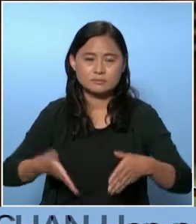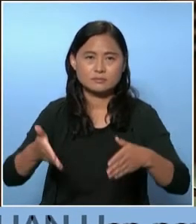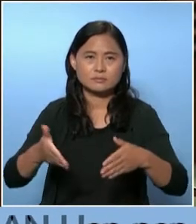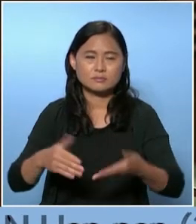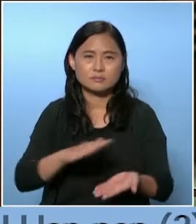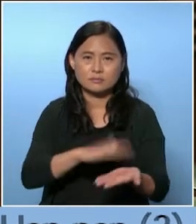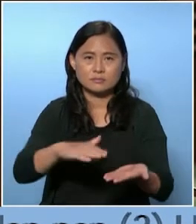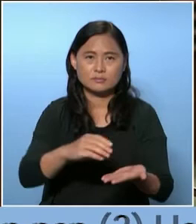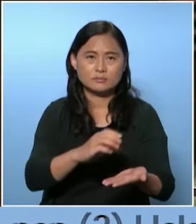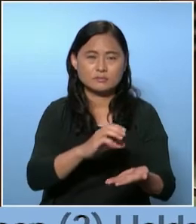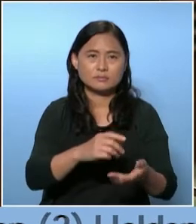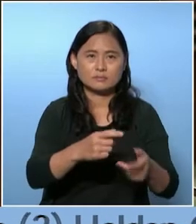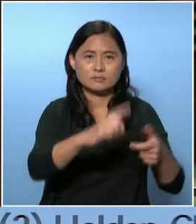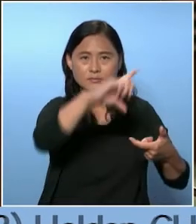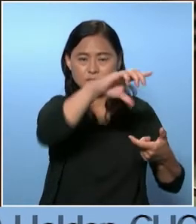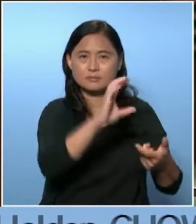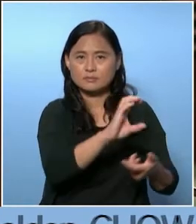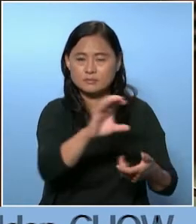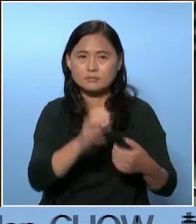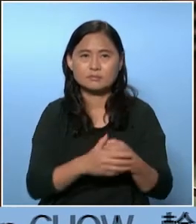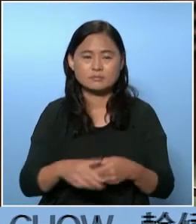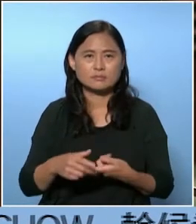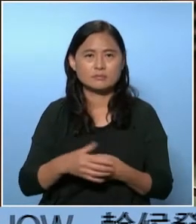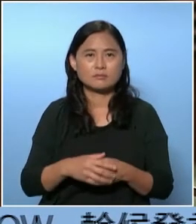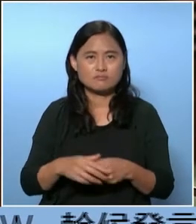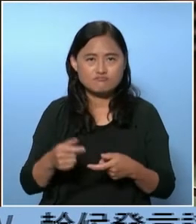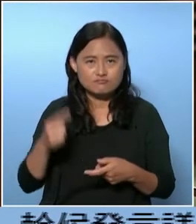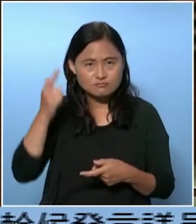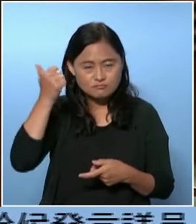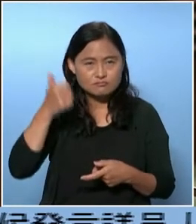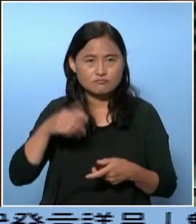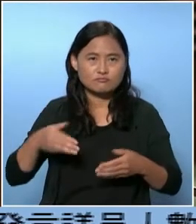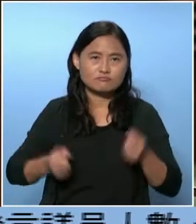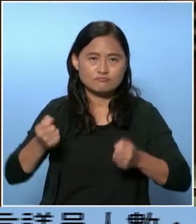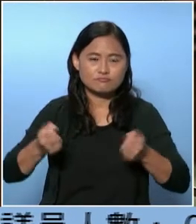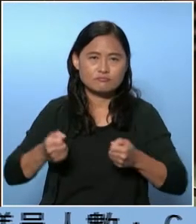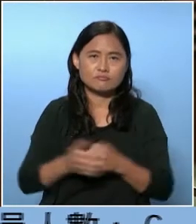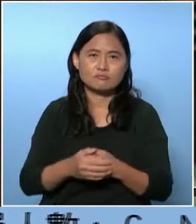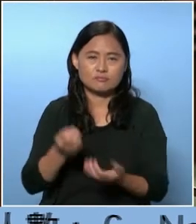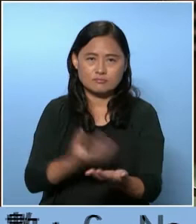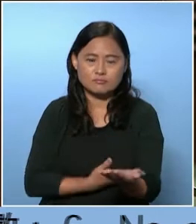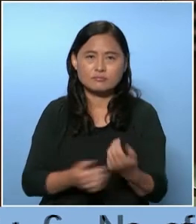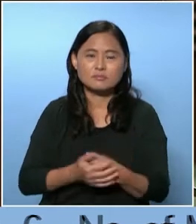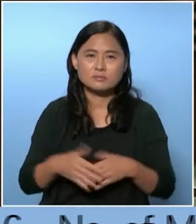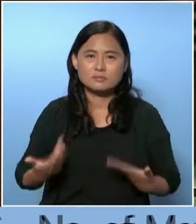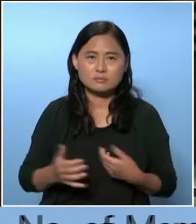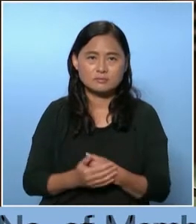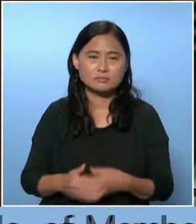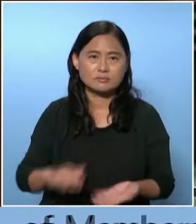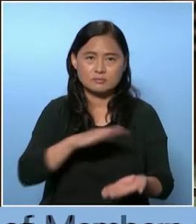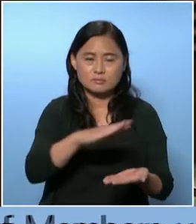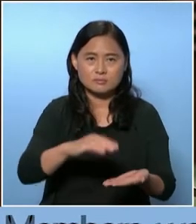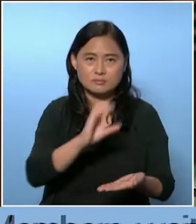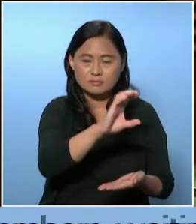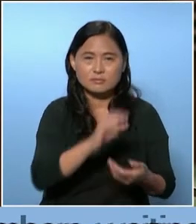錶，作為推動智慧出行的一項措施。目前本港正在使用的停車收費錶是只能接